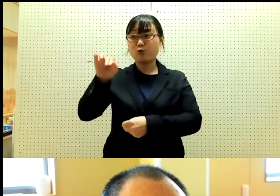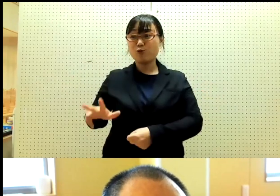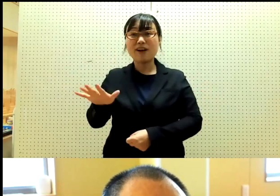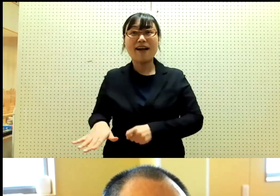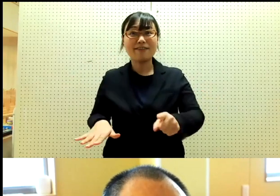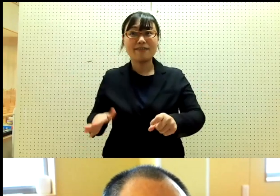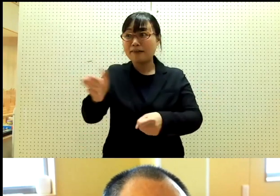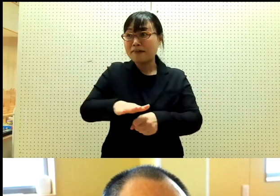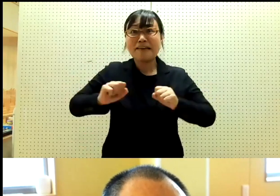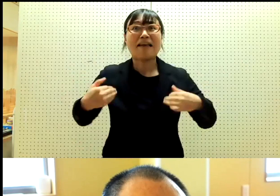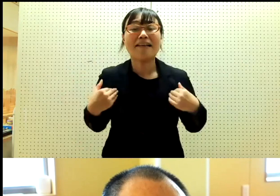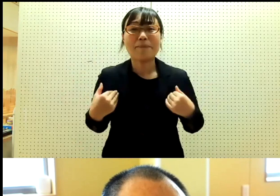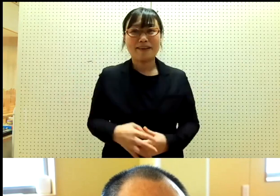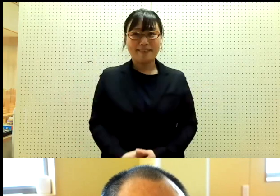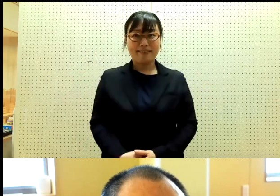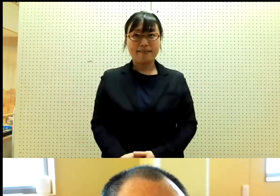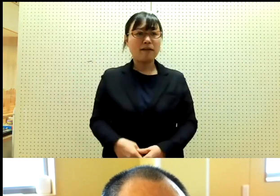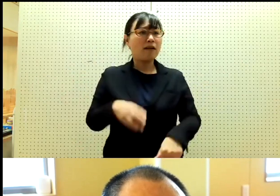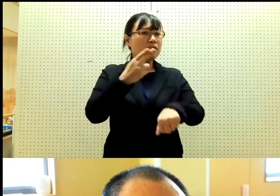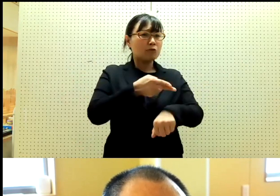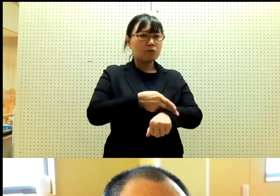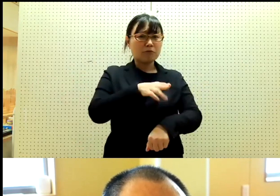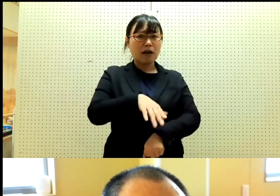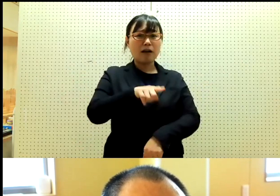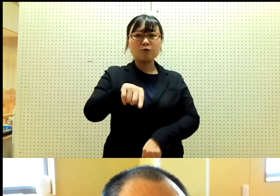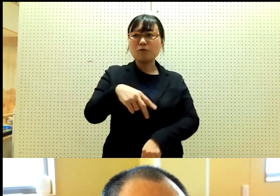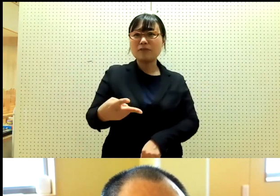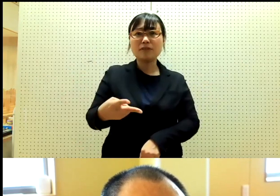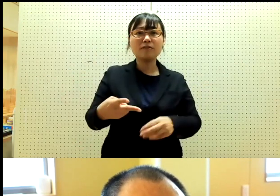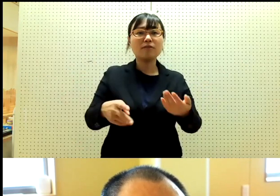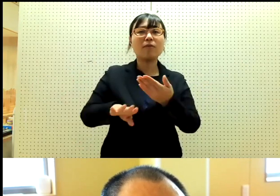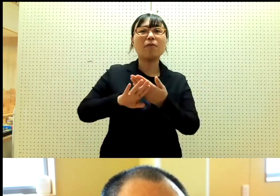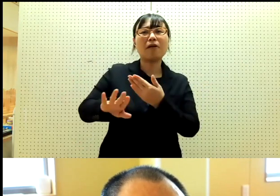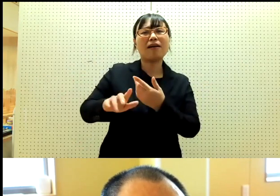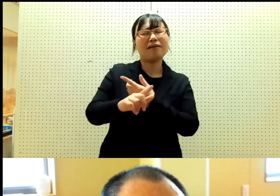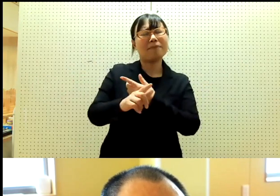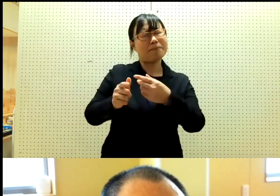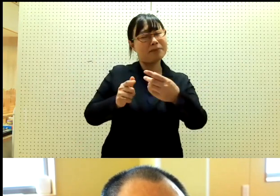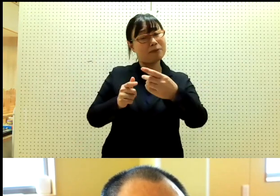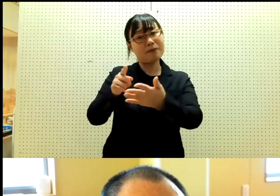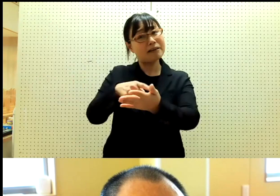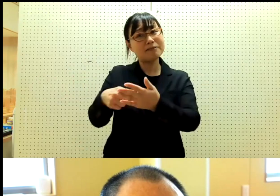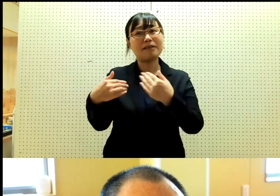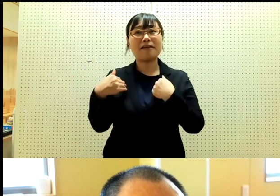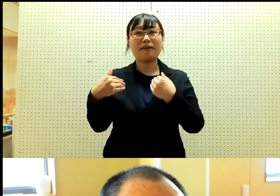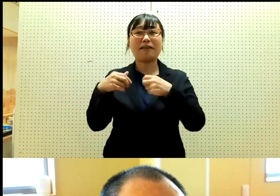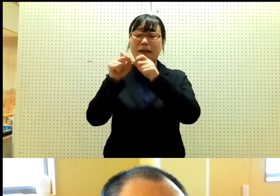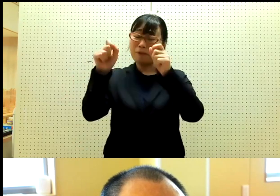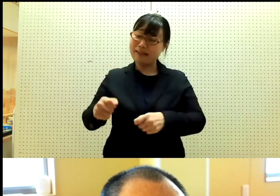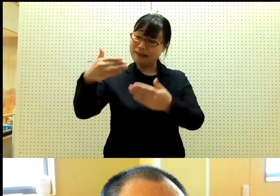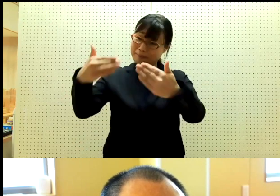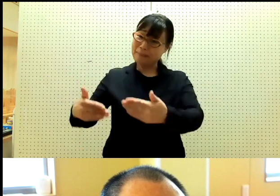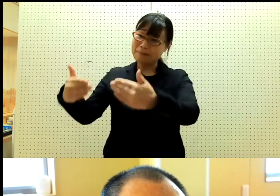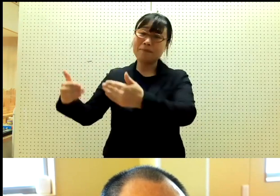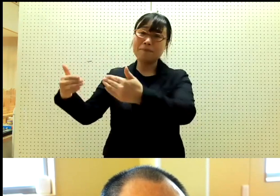から技術は整っているのにさまざまに乗り越えなければいけないハードルは本当のこといっぱいあるんです。だからすぐにはいそうですかって